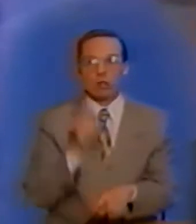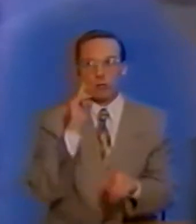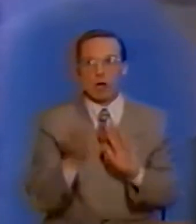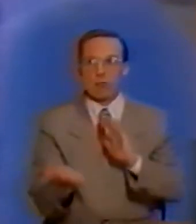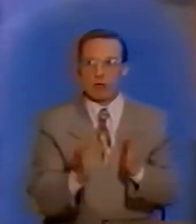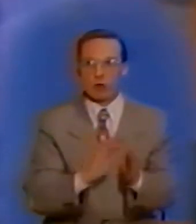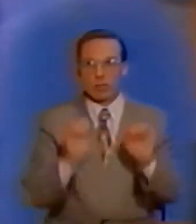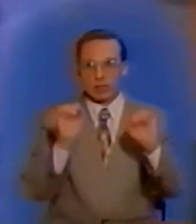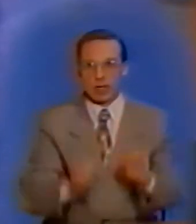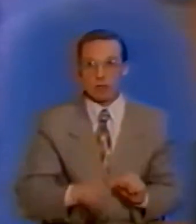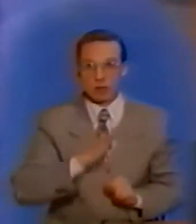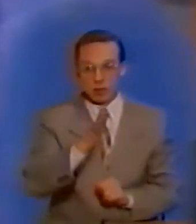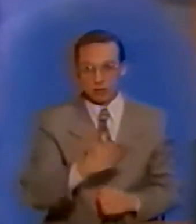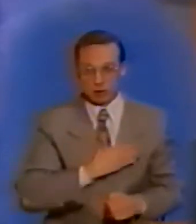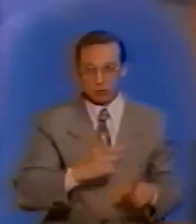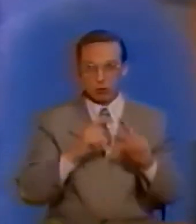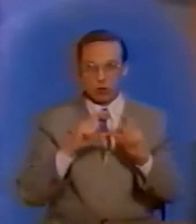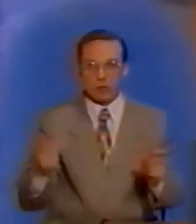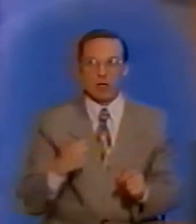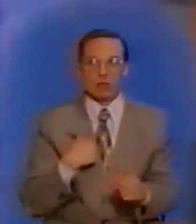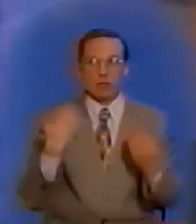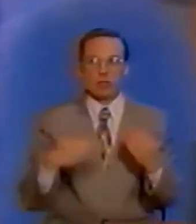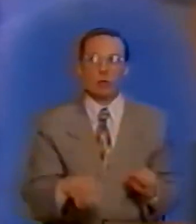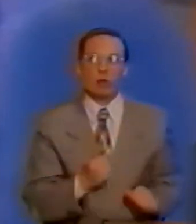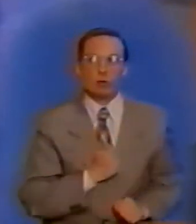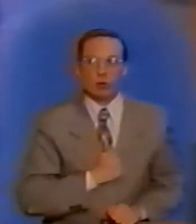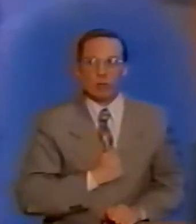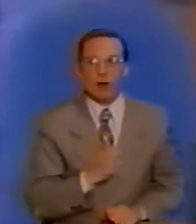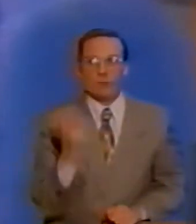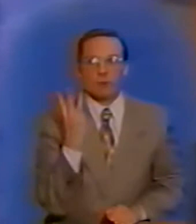abejonės galima kreiptis į mūsų tarnybą, ir mes jau turime